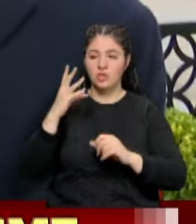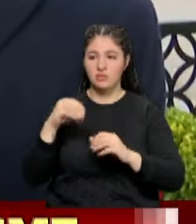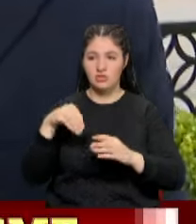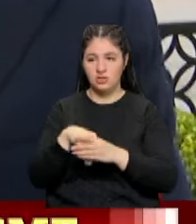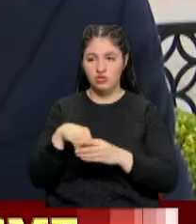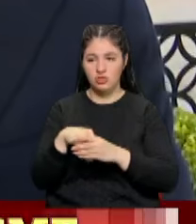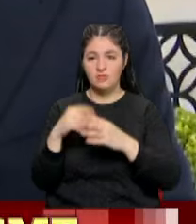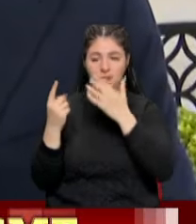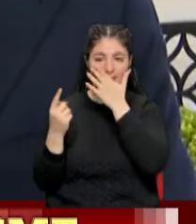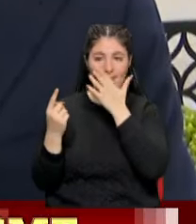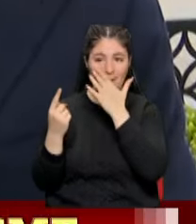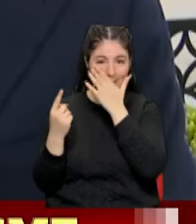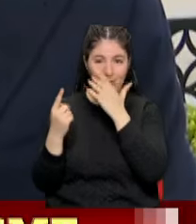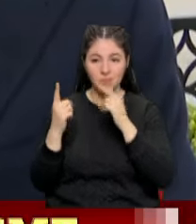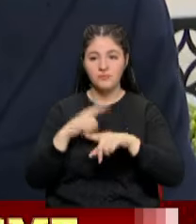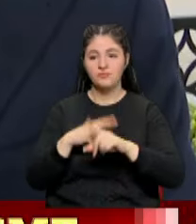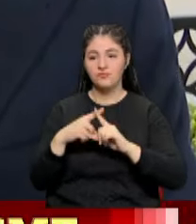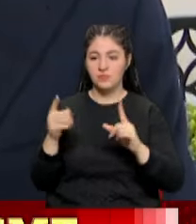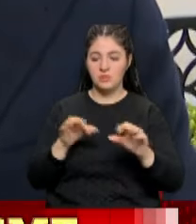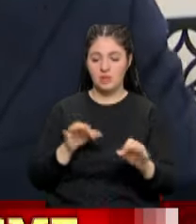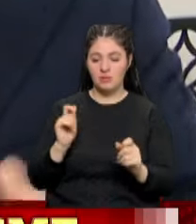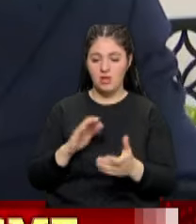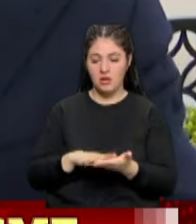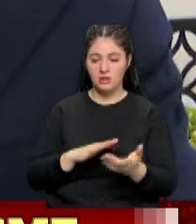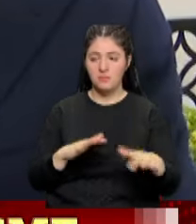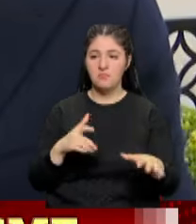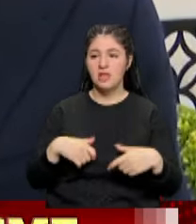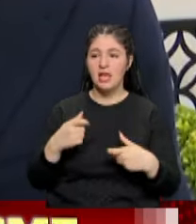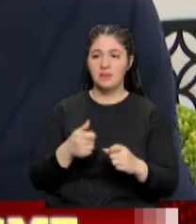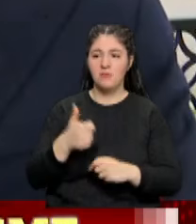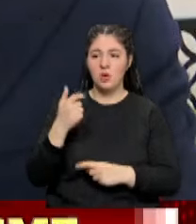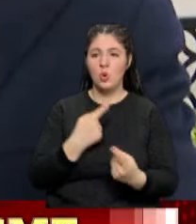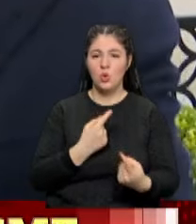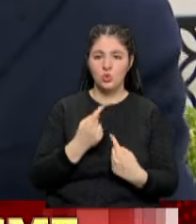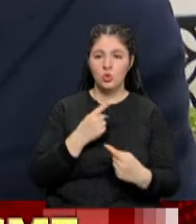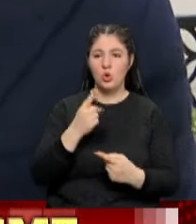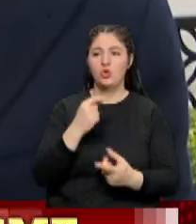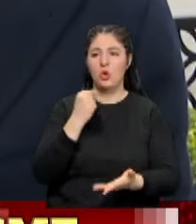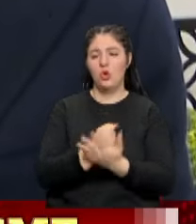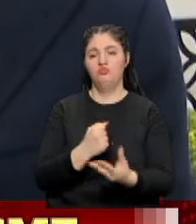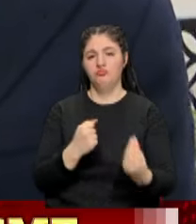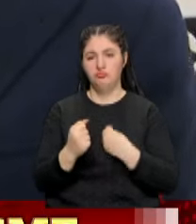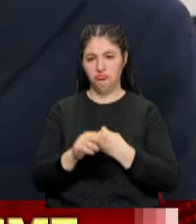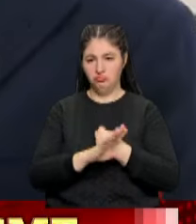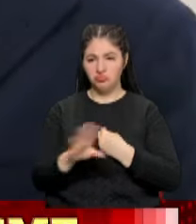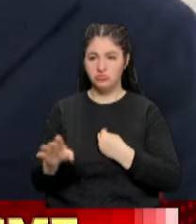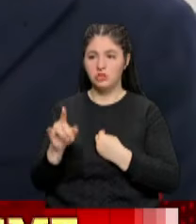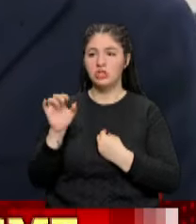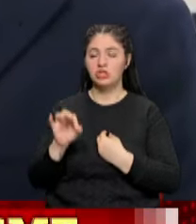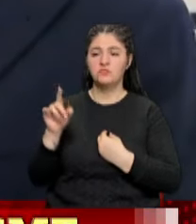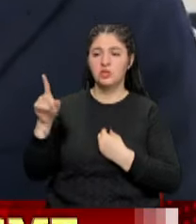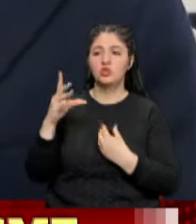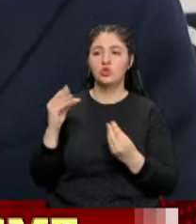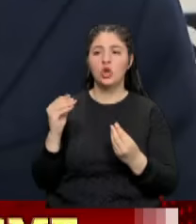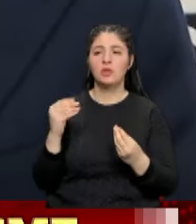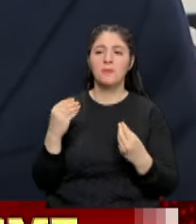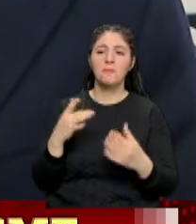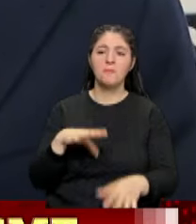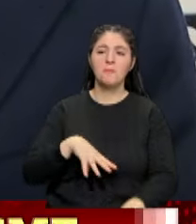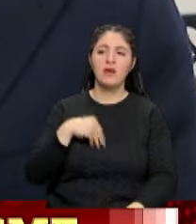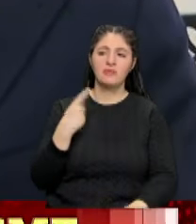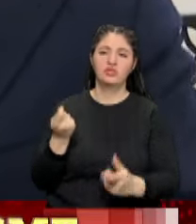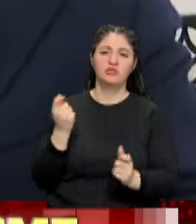ilgili bir süreci planladı arkadaşlarım. Milli Eğitim Bakanlığı'yla konuştuk, onların onaylarını aldık ve çok da manevi